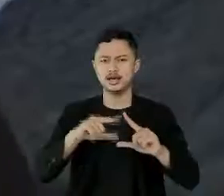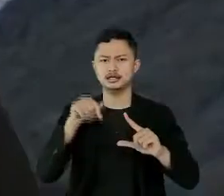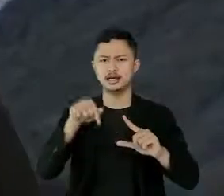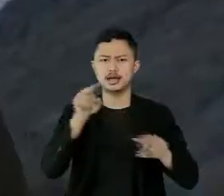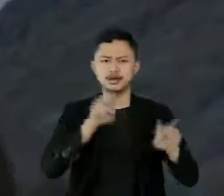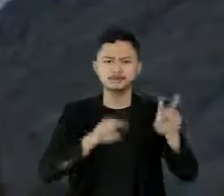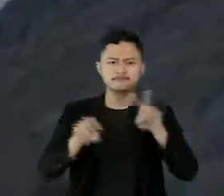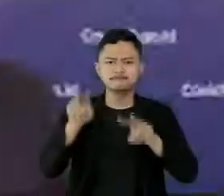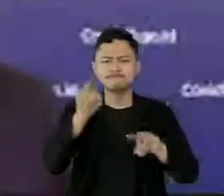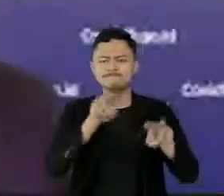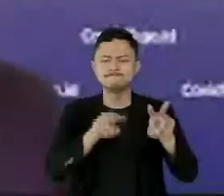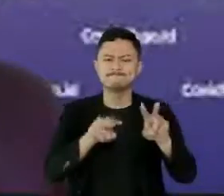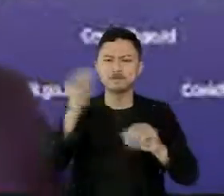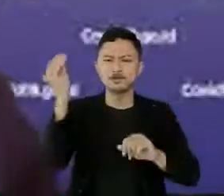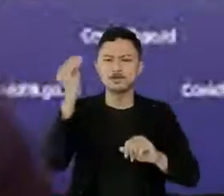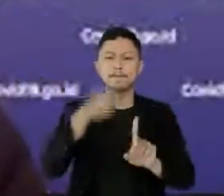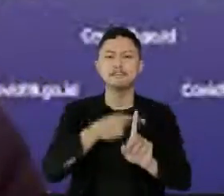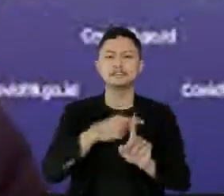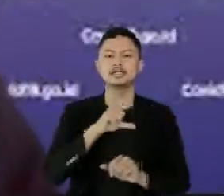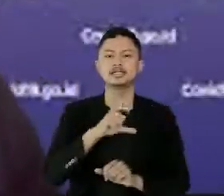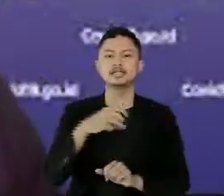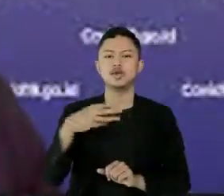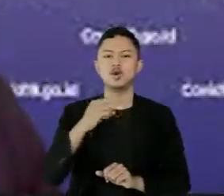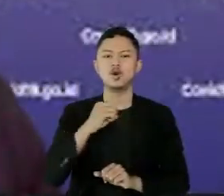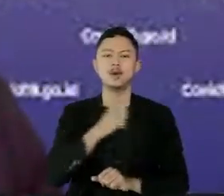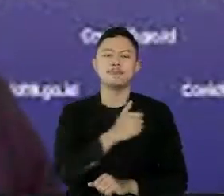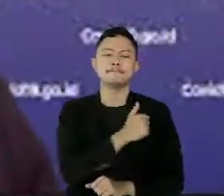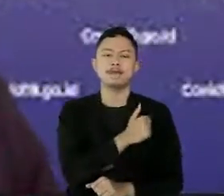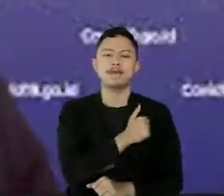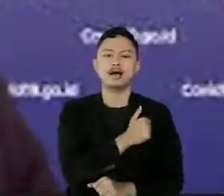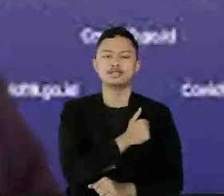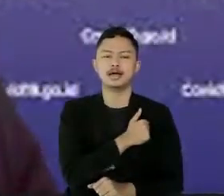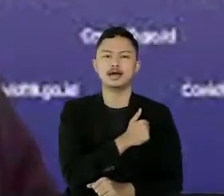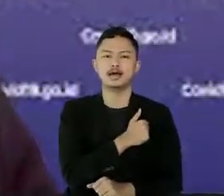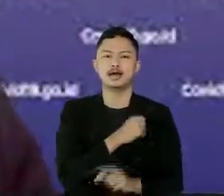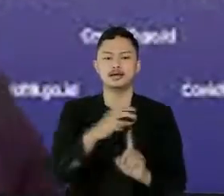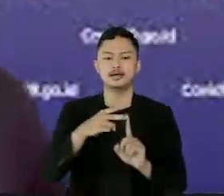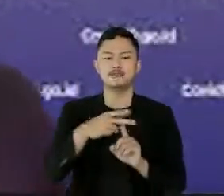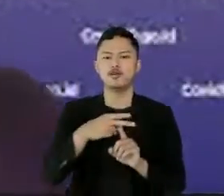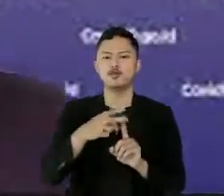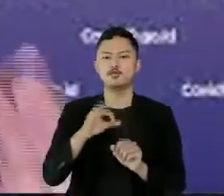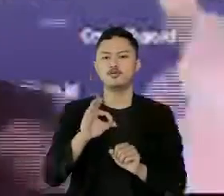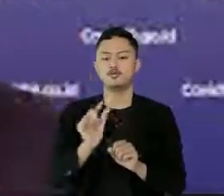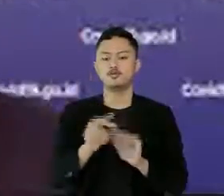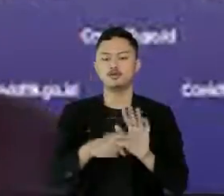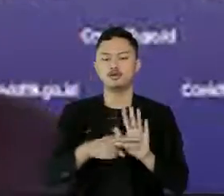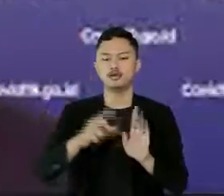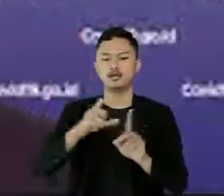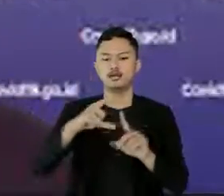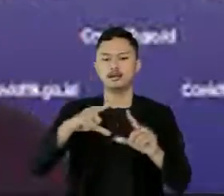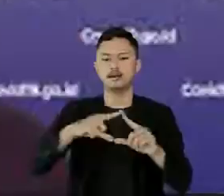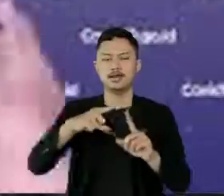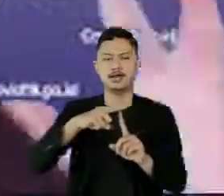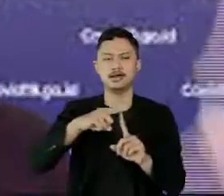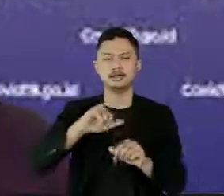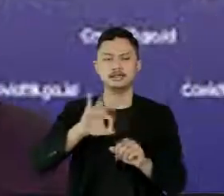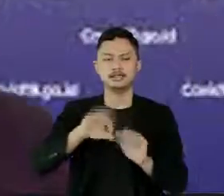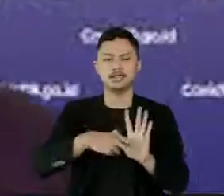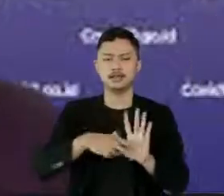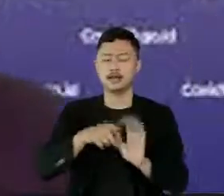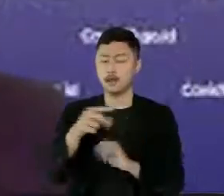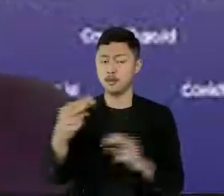pariwisata dan juga CEO ya dari Berbangsa Foundation. Nah, ini Ria melihat nih